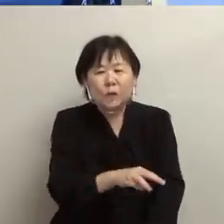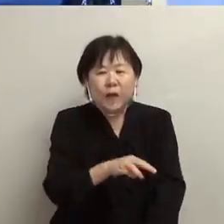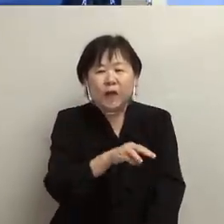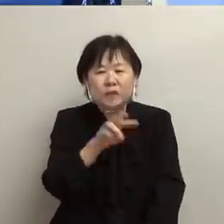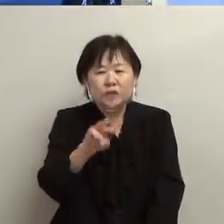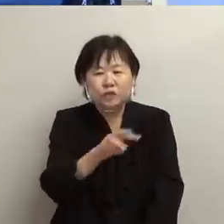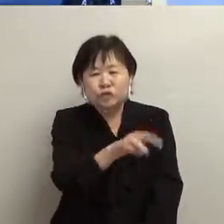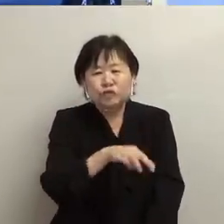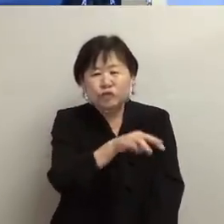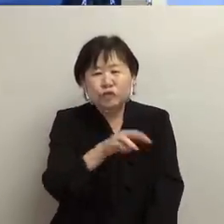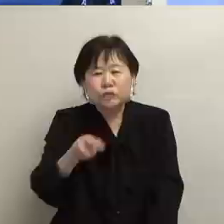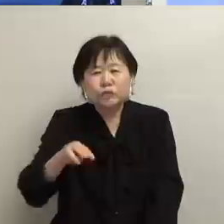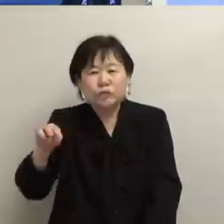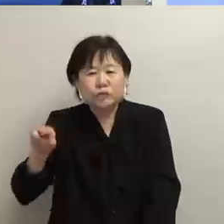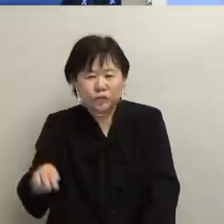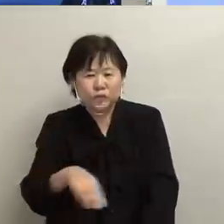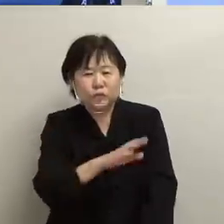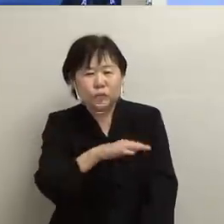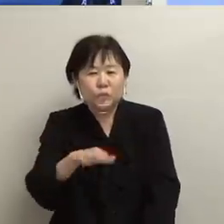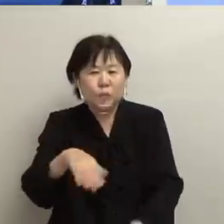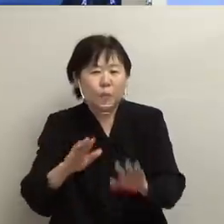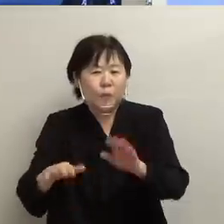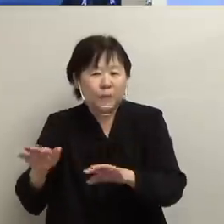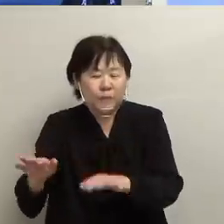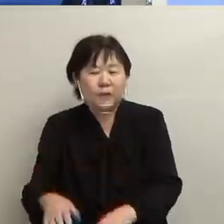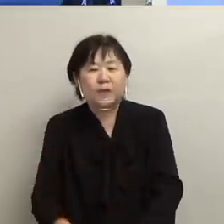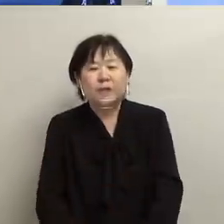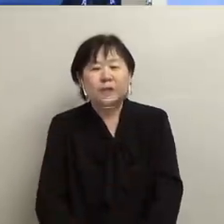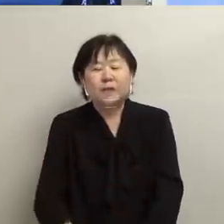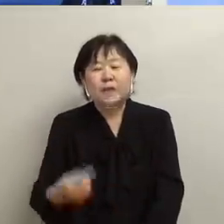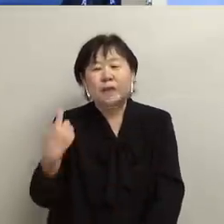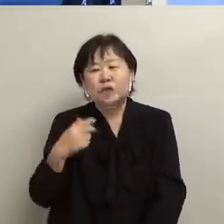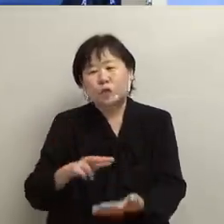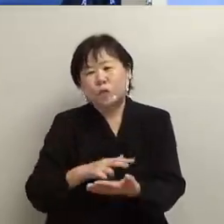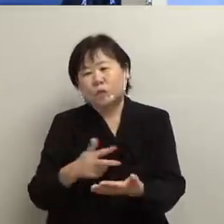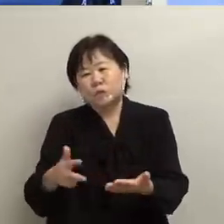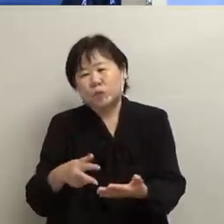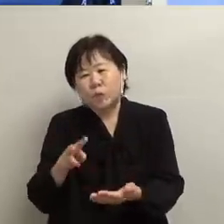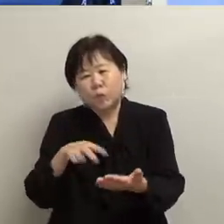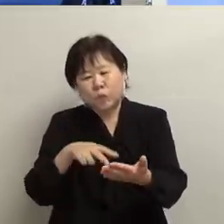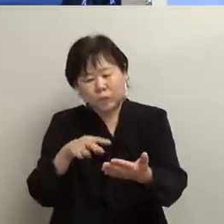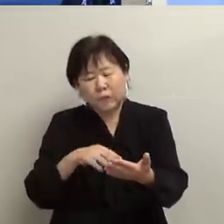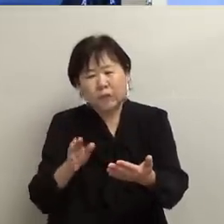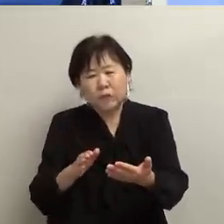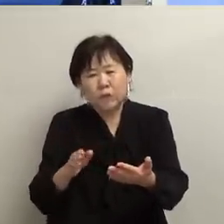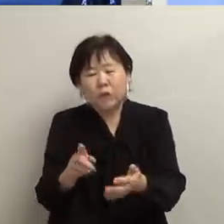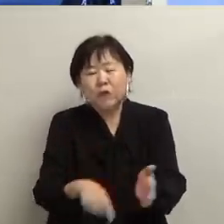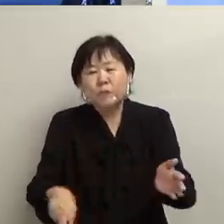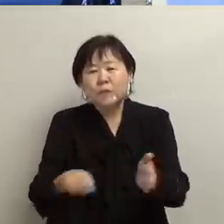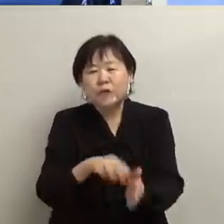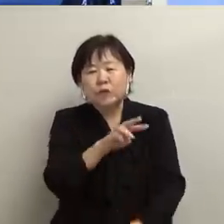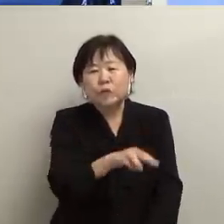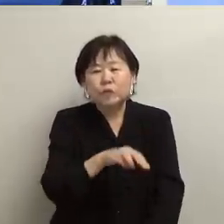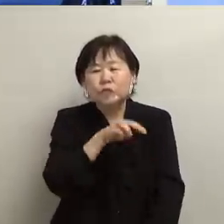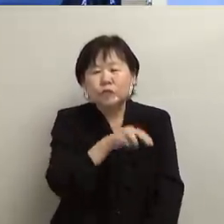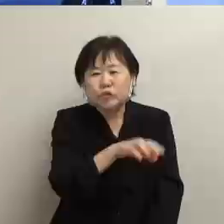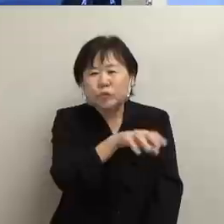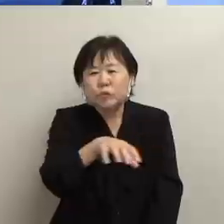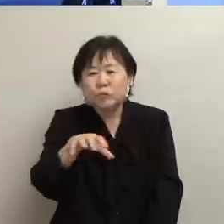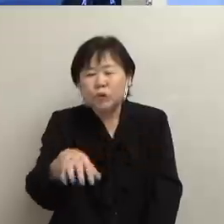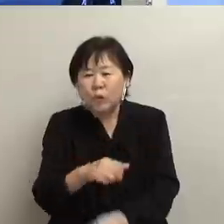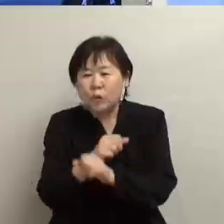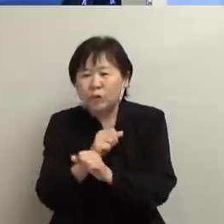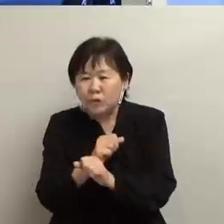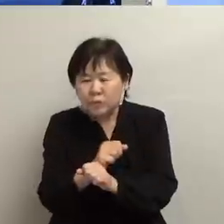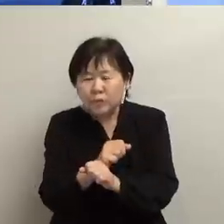それはなんでかっていうとですね色々とあの機能資料を読んでたんですが8これまでの週の取り組みとかですね企業